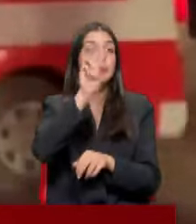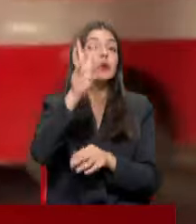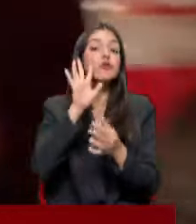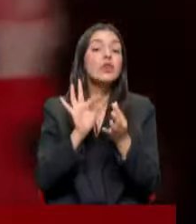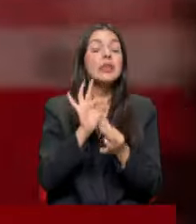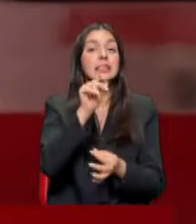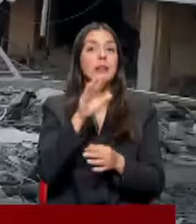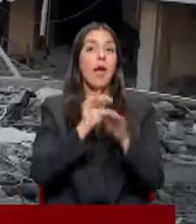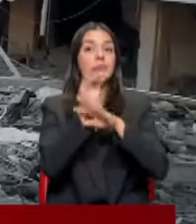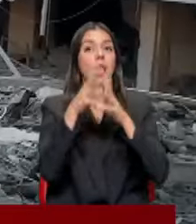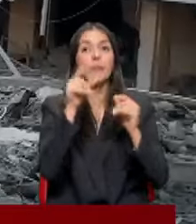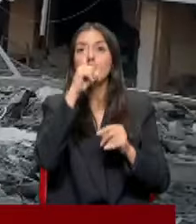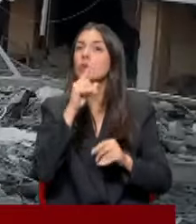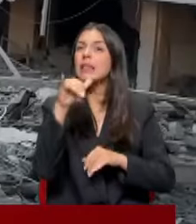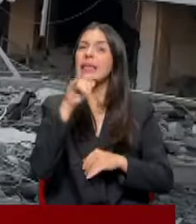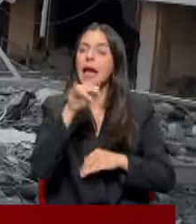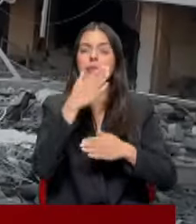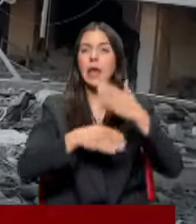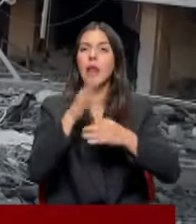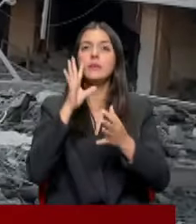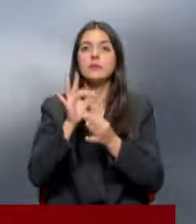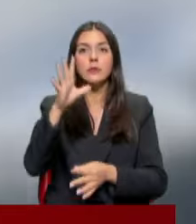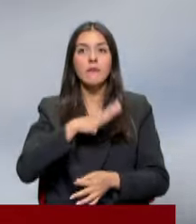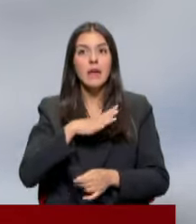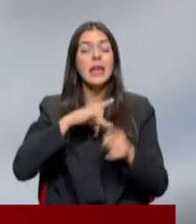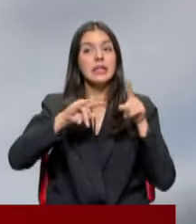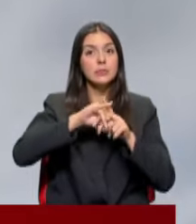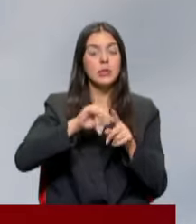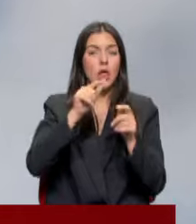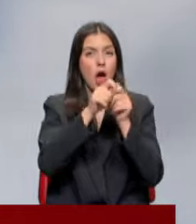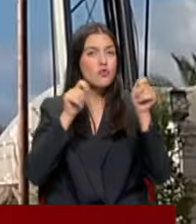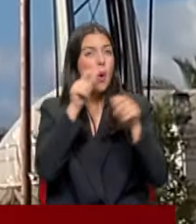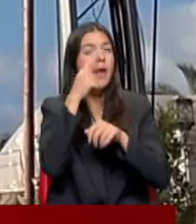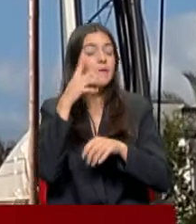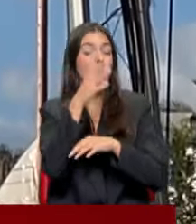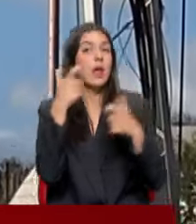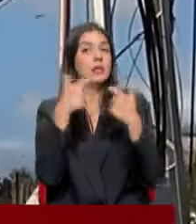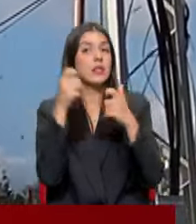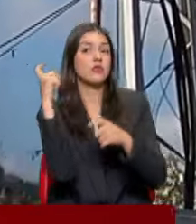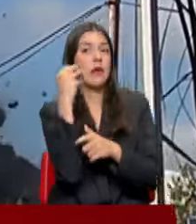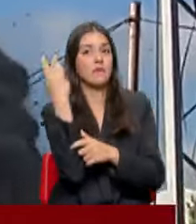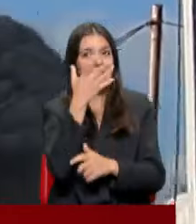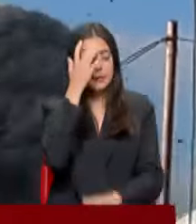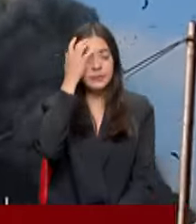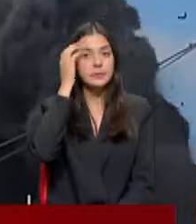kaybetti. 100'e yakın yaralı var. Hizbullah İsrail'e roket saldırılarıyla yanıt verdi.